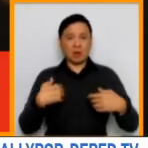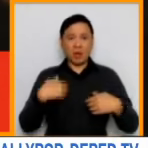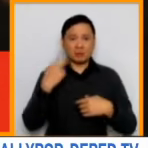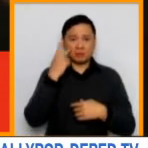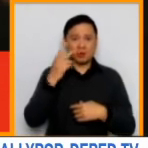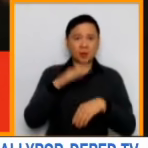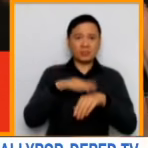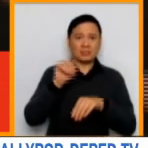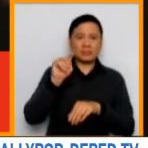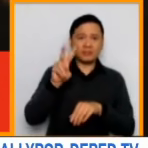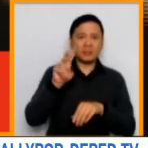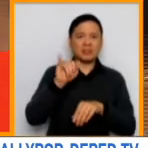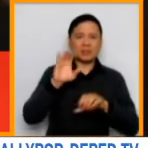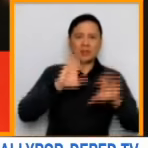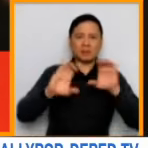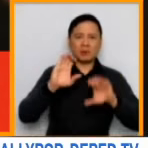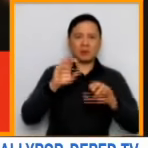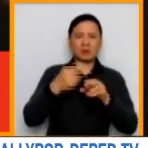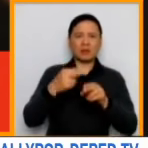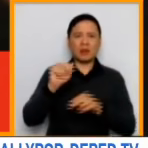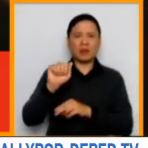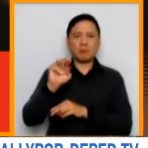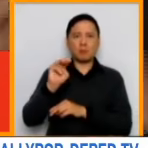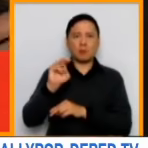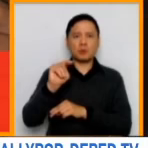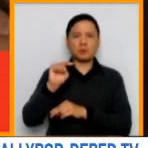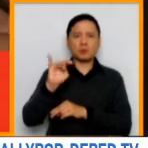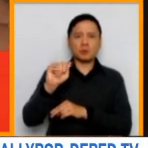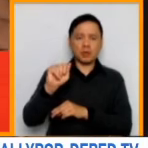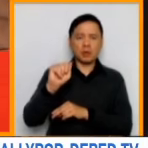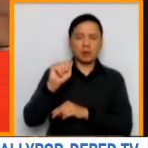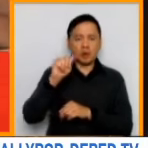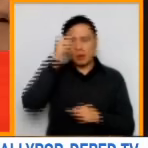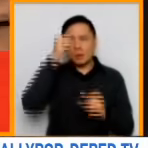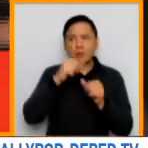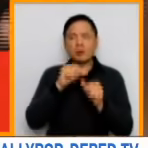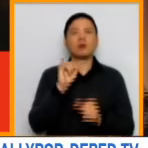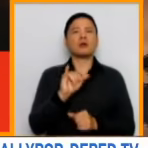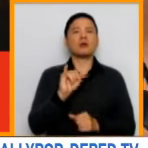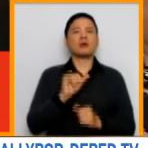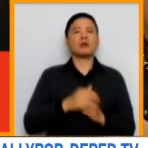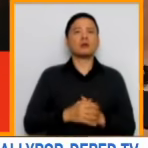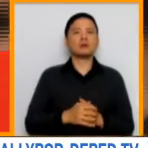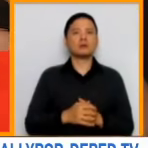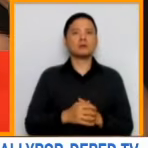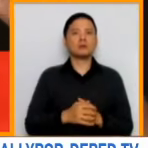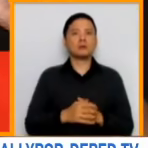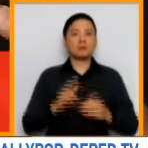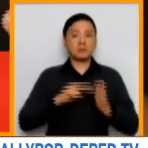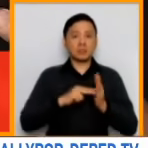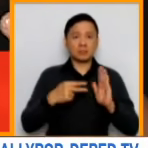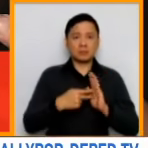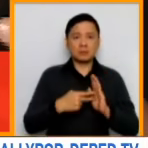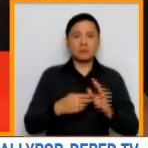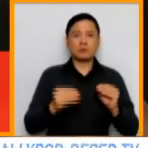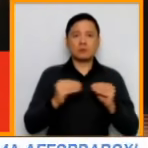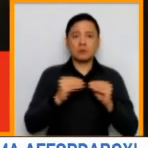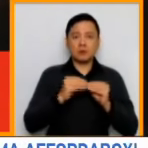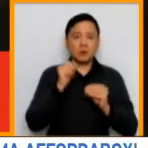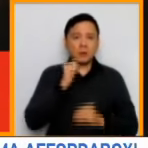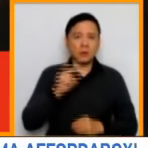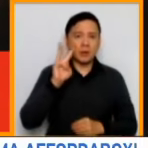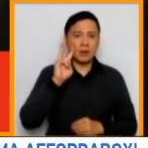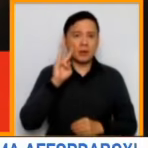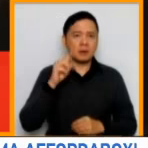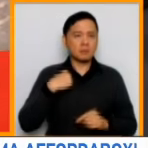ammonia niya. So nag-mark ka sa akin. So dito, mas lalo ko pang mismo ako naka-experience,